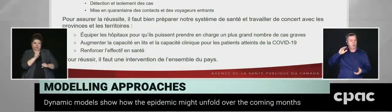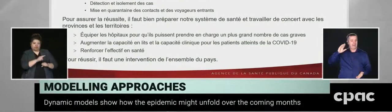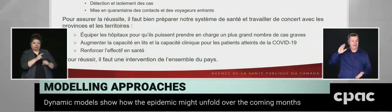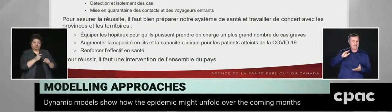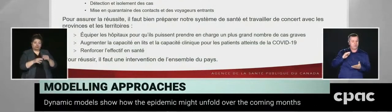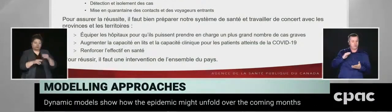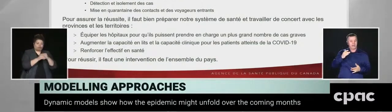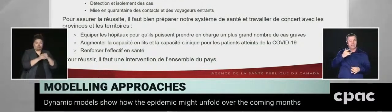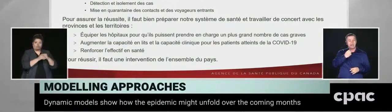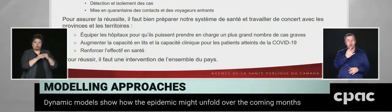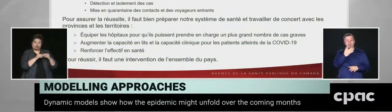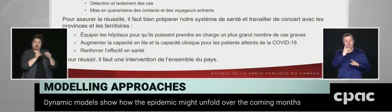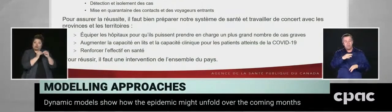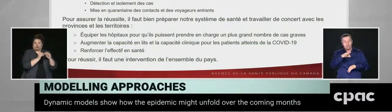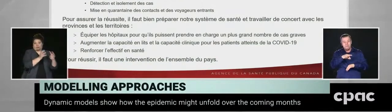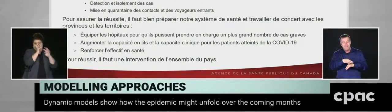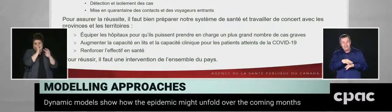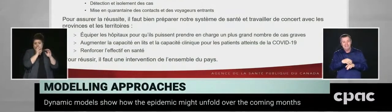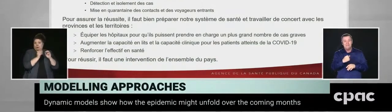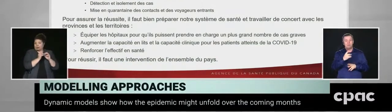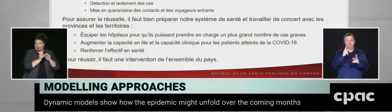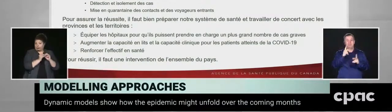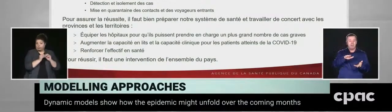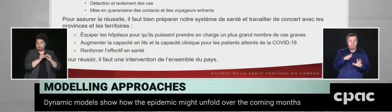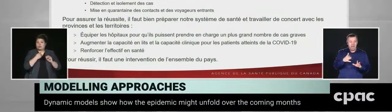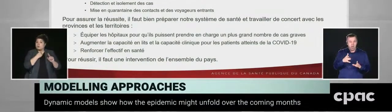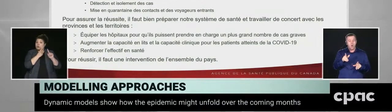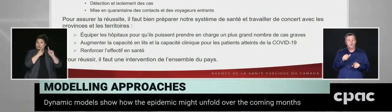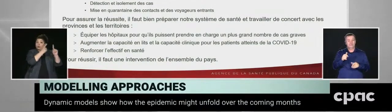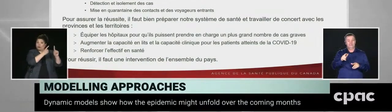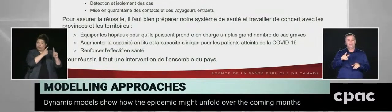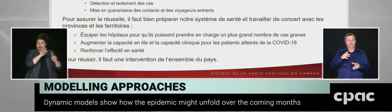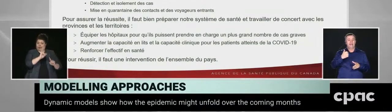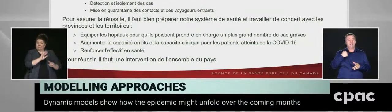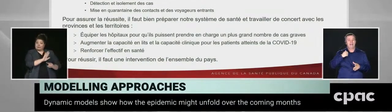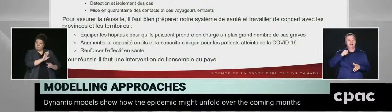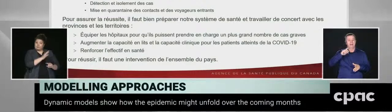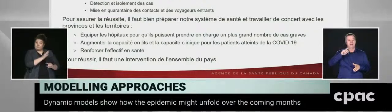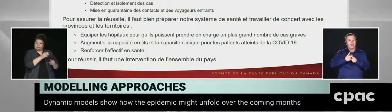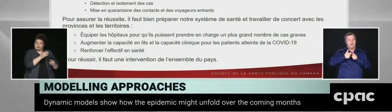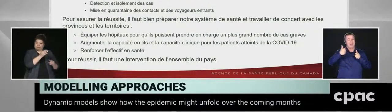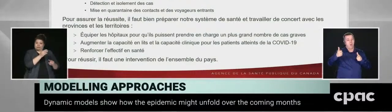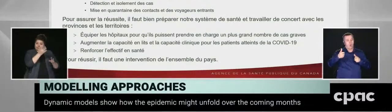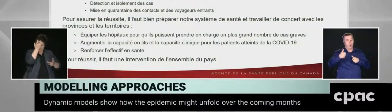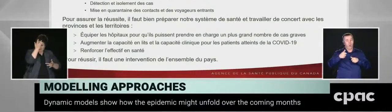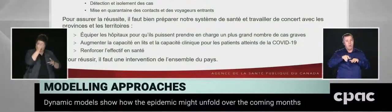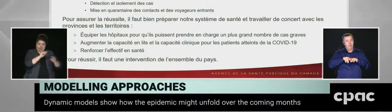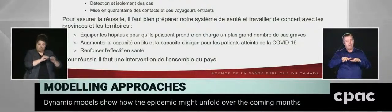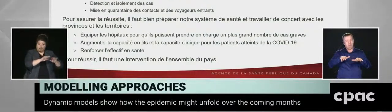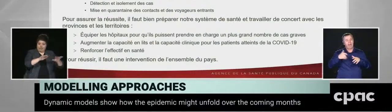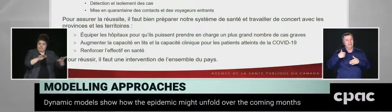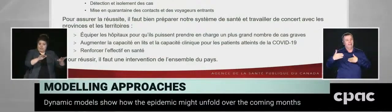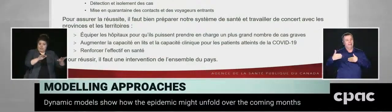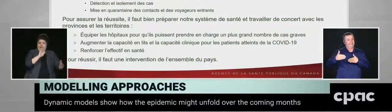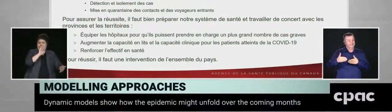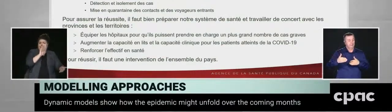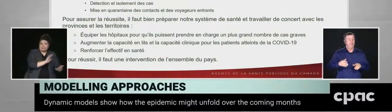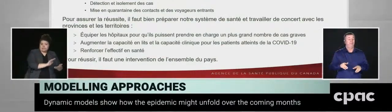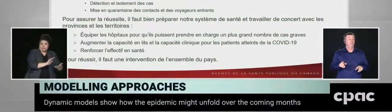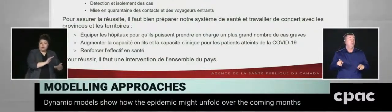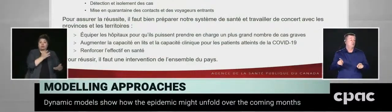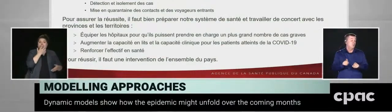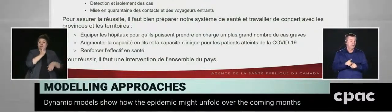et de raccourcir la durée de l'épidémie. Reconnaître que même si elles connaissent